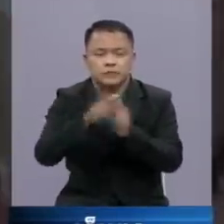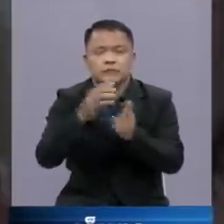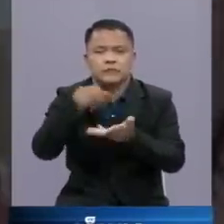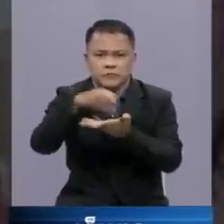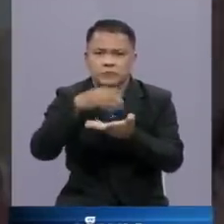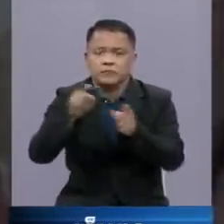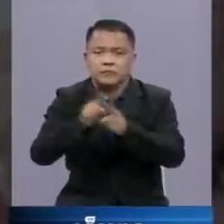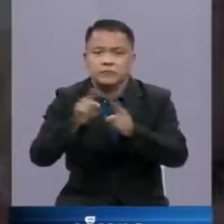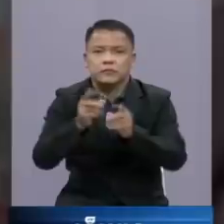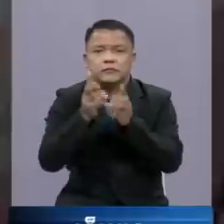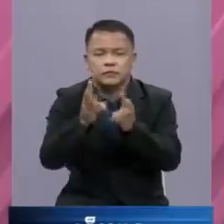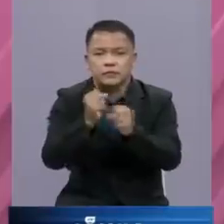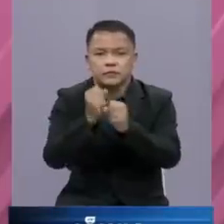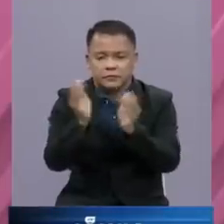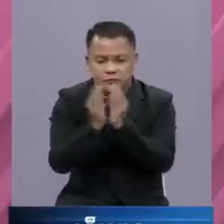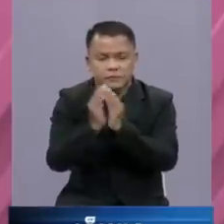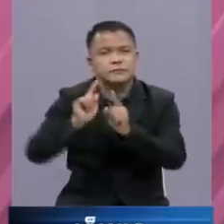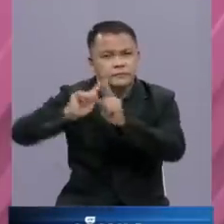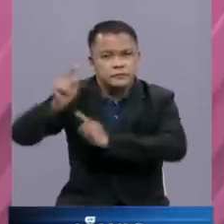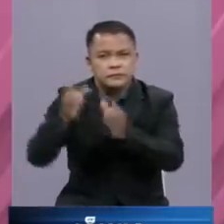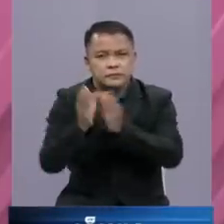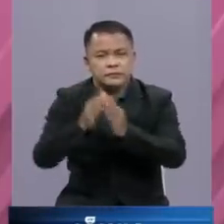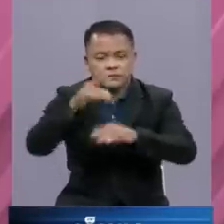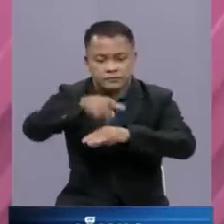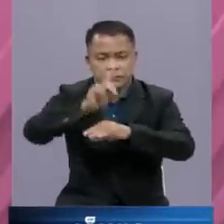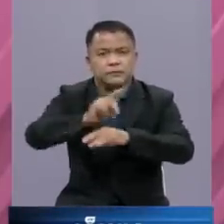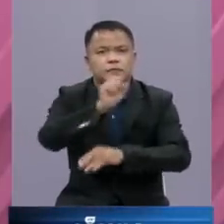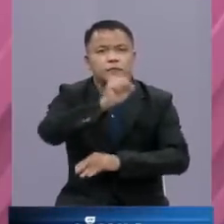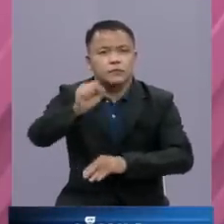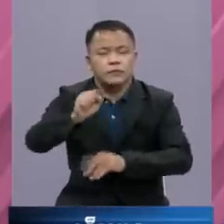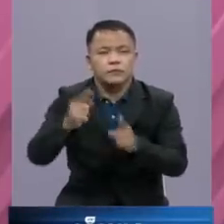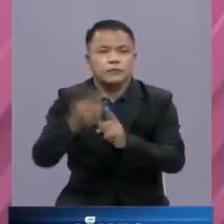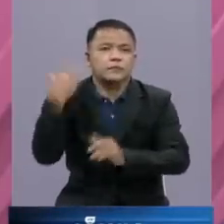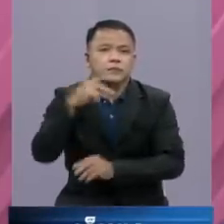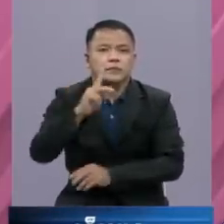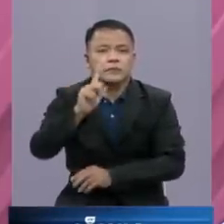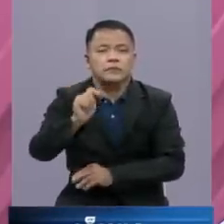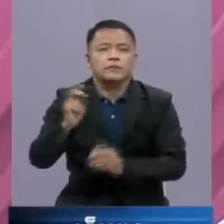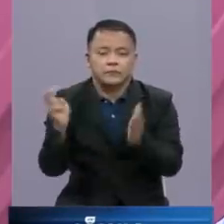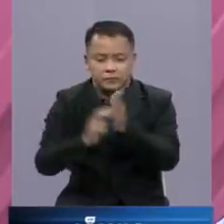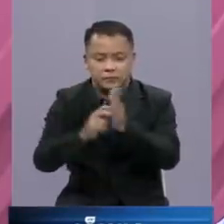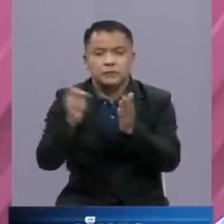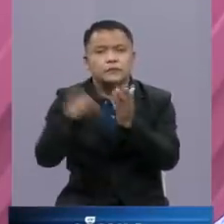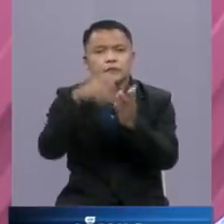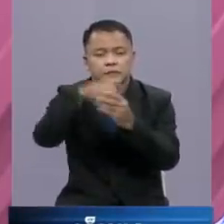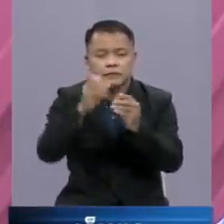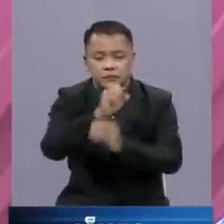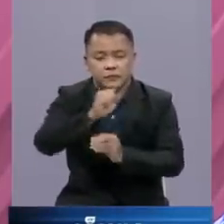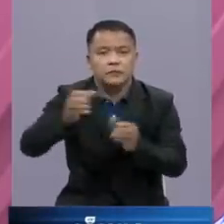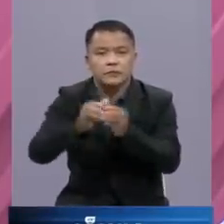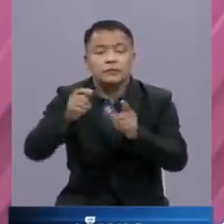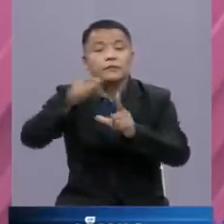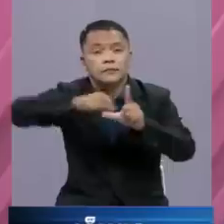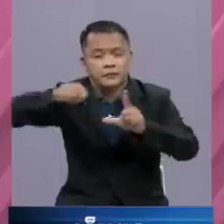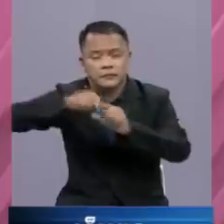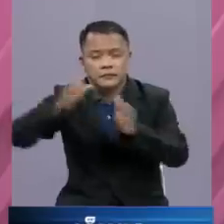ญญาณชัดเจนตามหลักการต้องให้พรรคอันดับ1ได้เก้าอี้ประธานสภาซึ่งเมื่อกกต.รับรองผลการเลือกตั้งแล้วยอดส.ส.ของพรรคก้าว